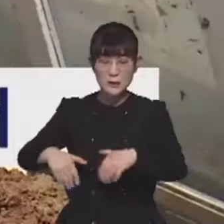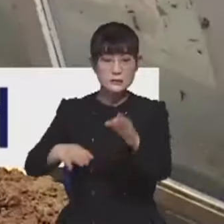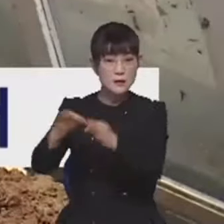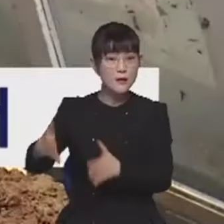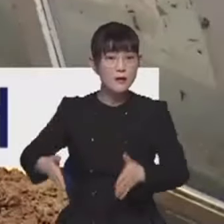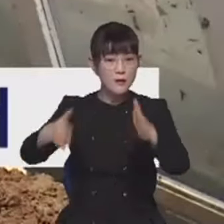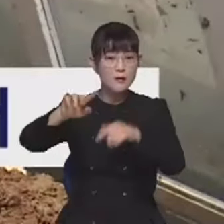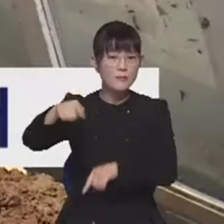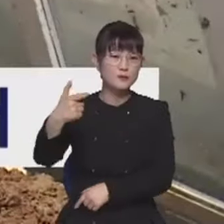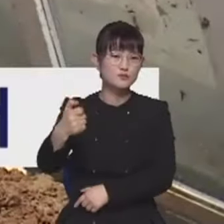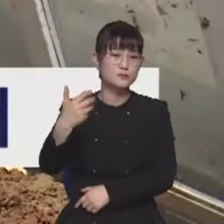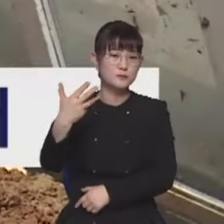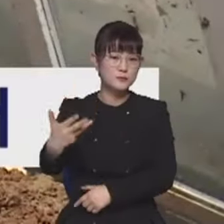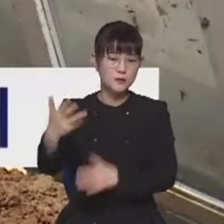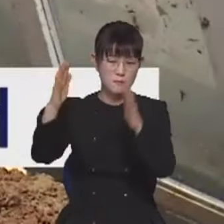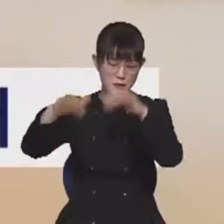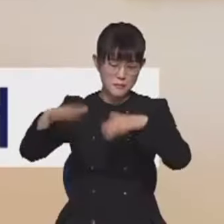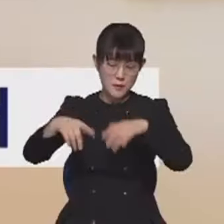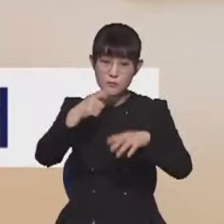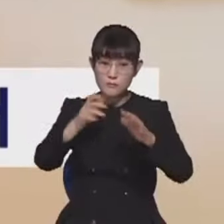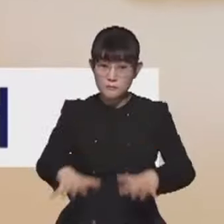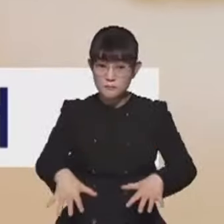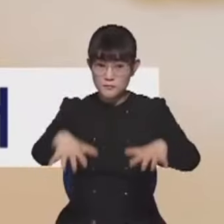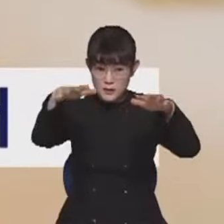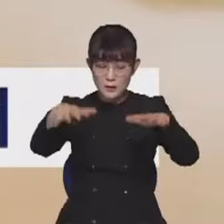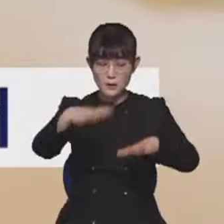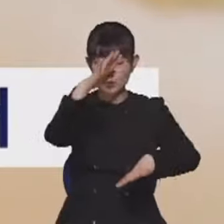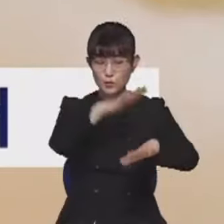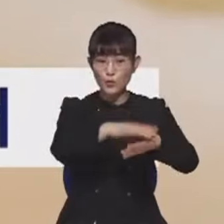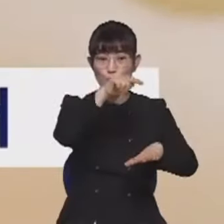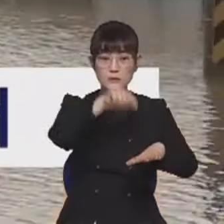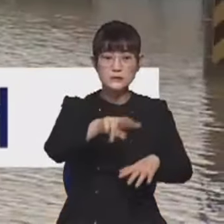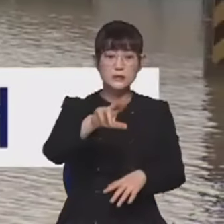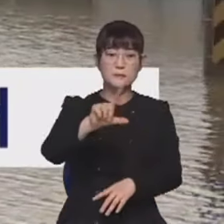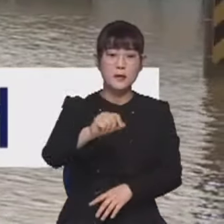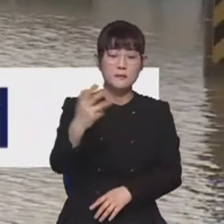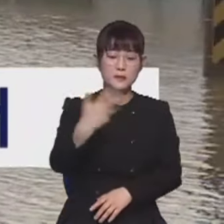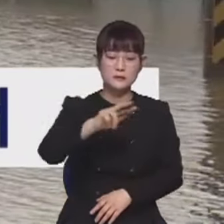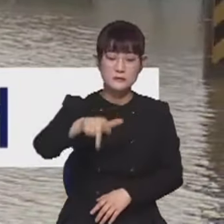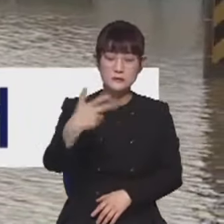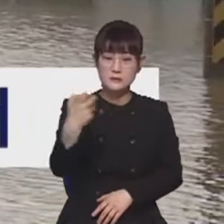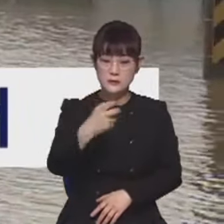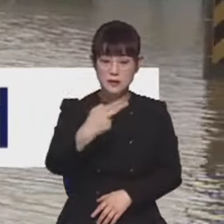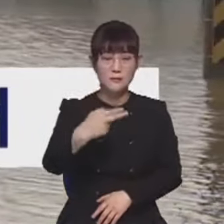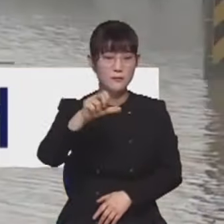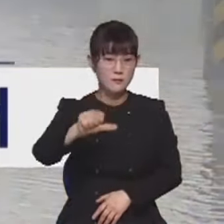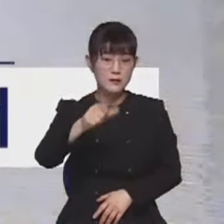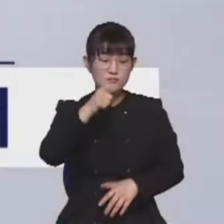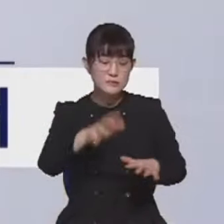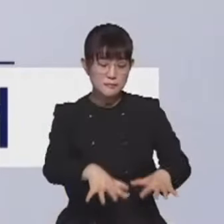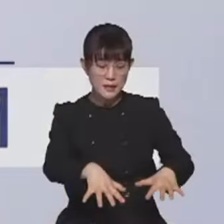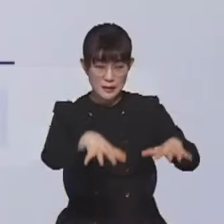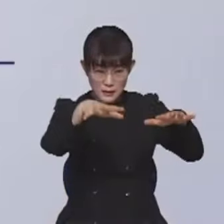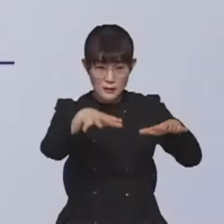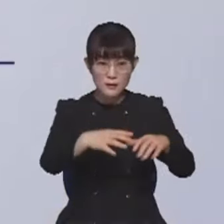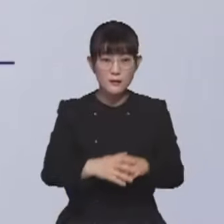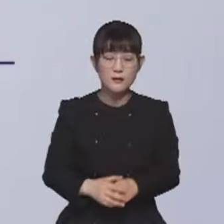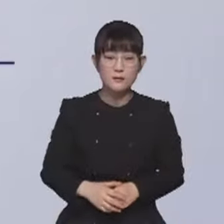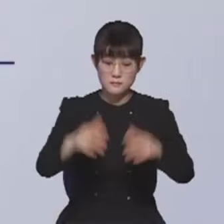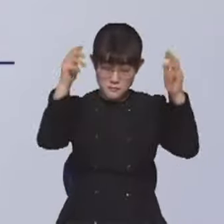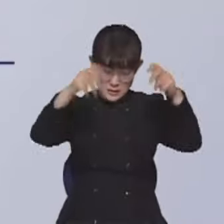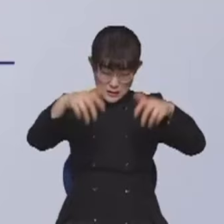신동이 파손되거나 침수됐고 농경지 1,730 타르가 물에 잠겼습니다 특히